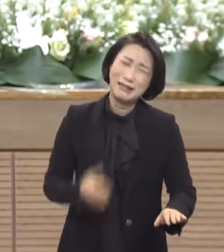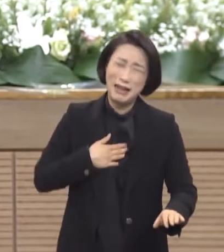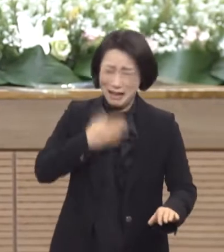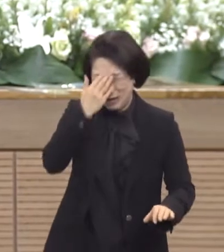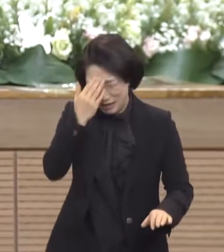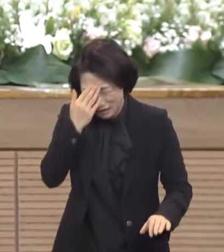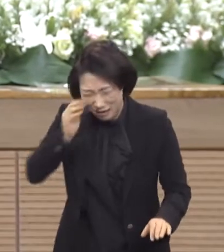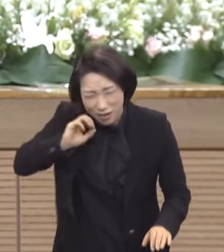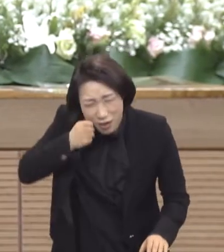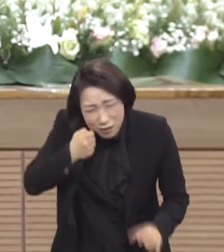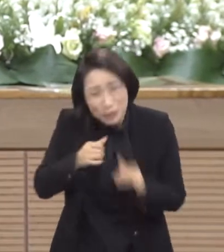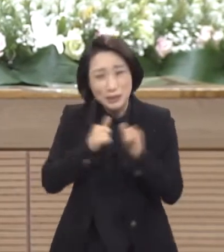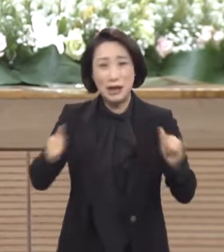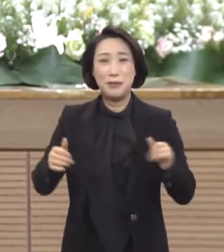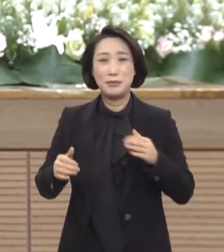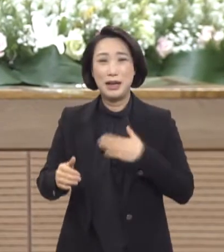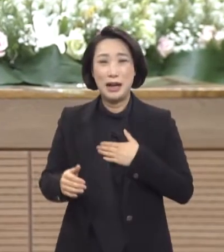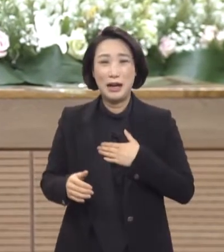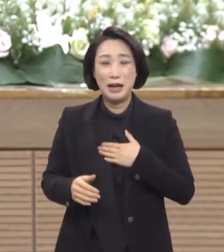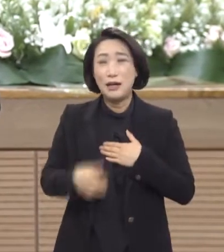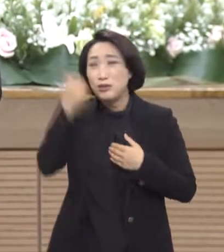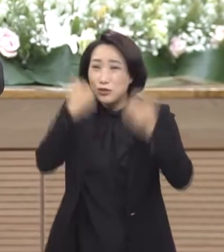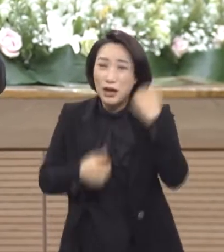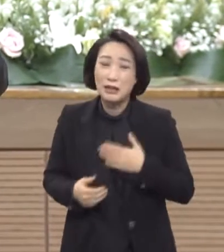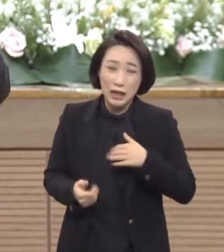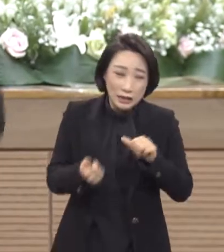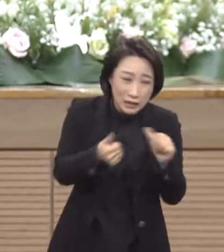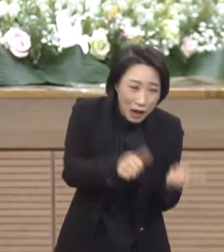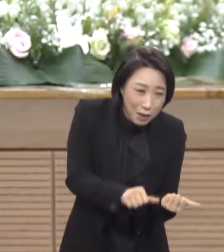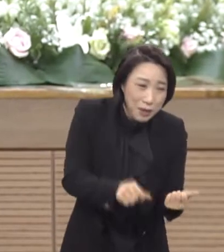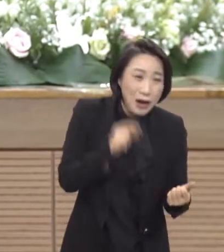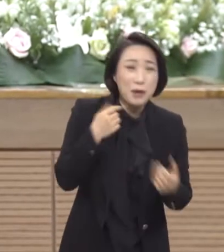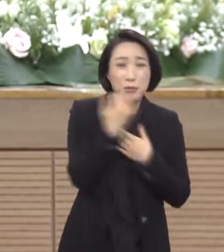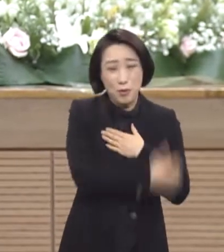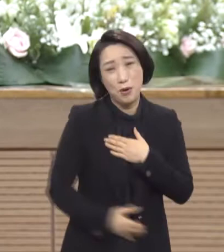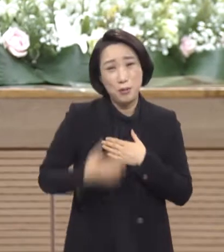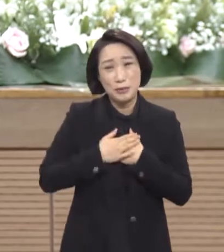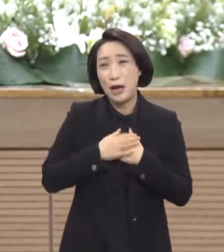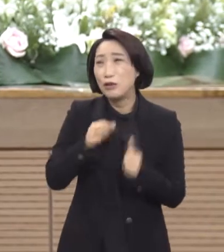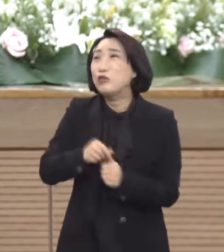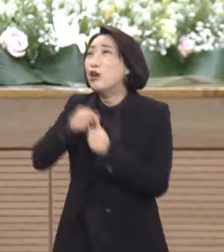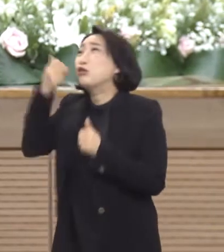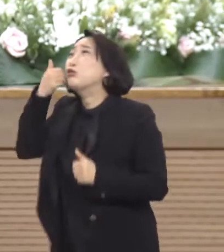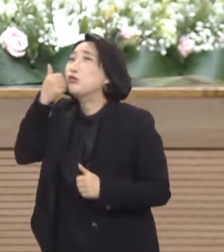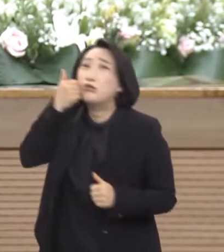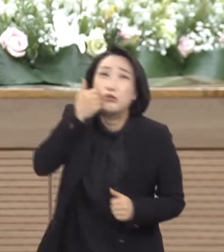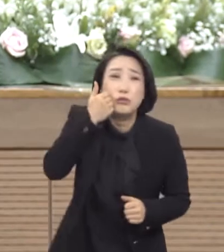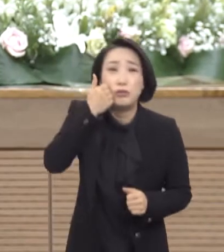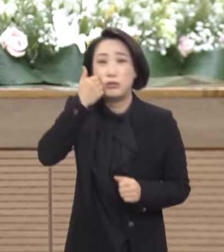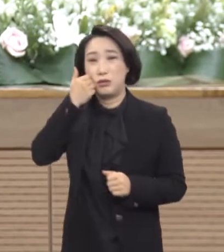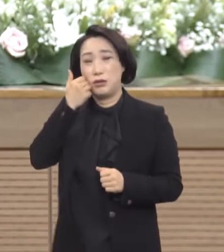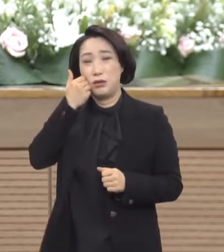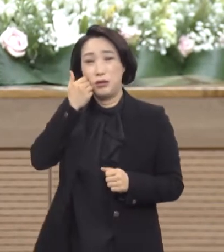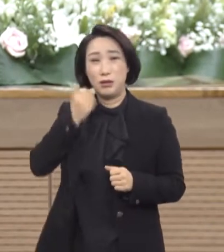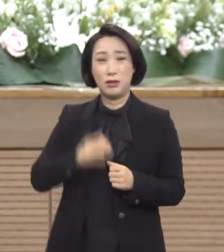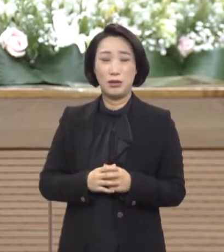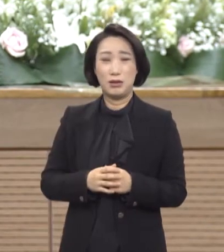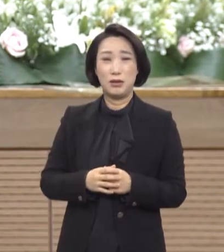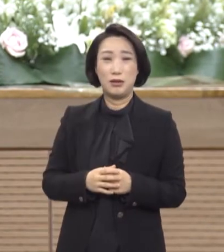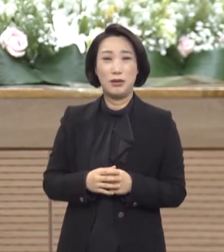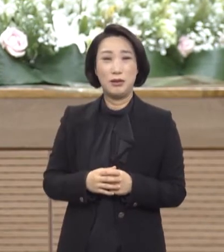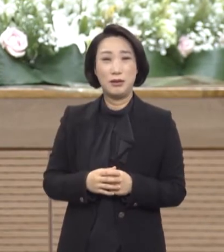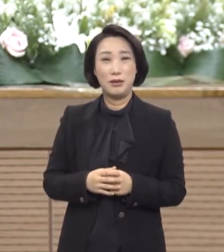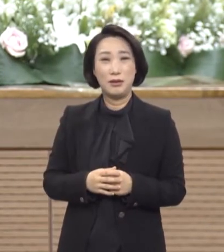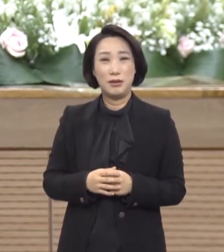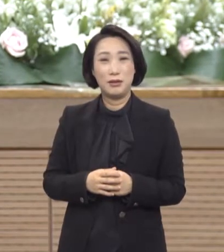곤고한 사람이로다. 누가 이 사망의 몸에서 나를 구원하겠느냐?